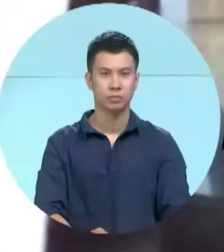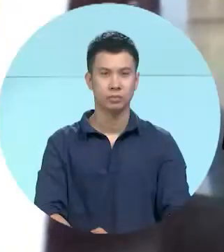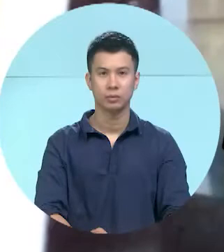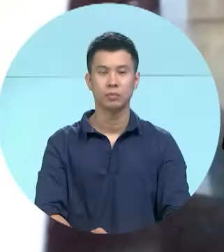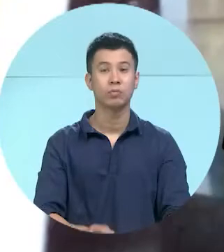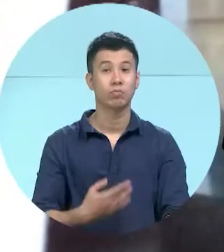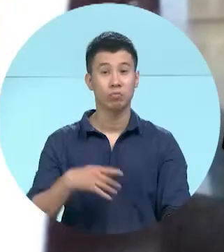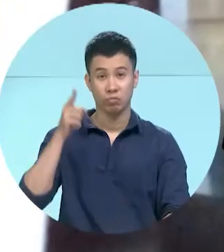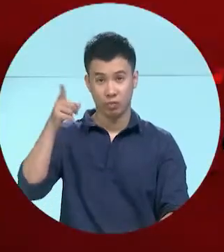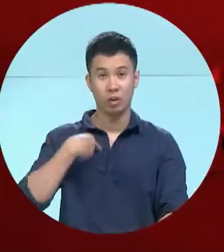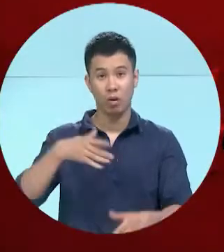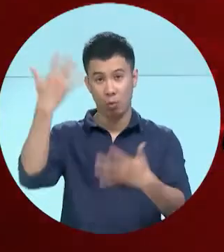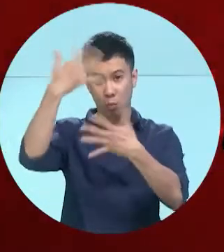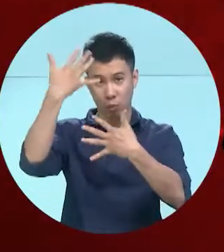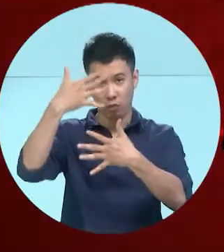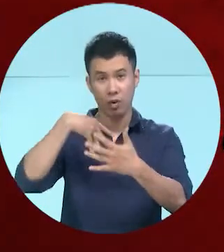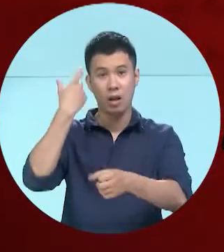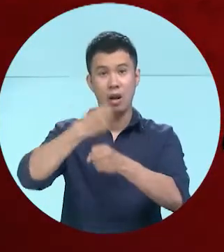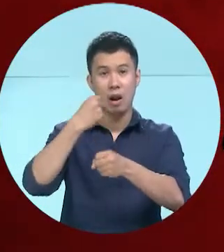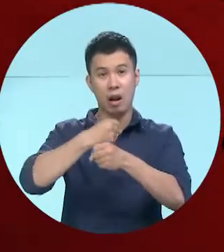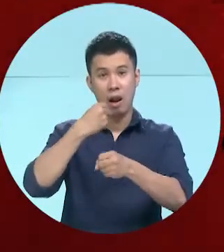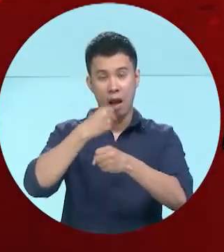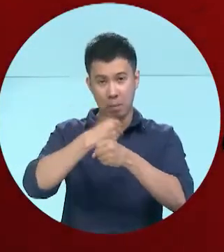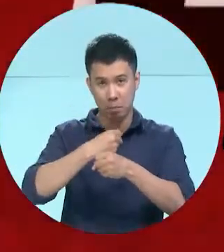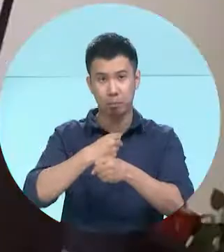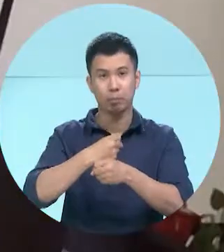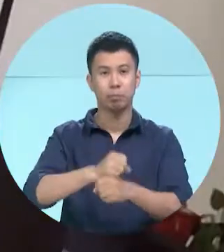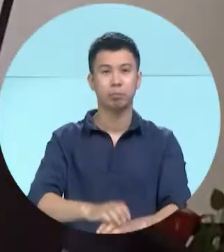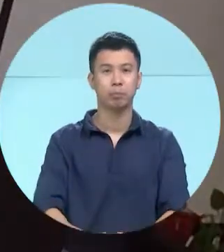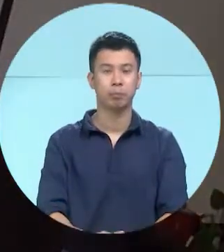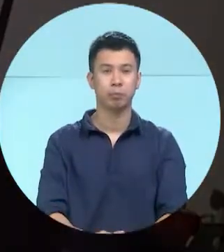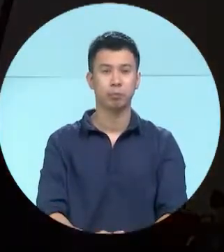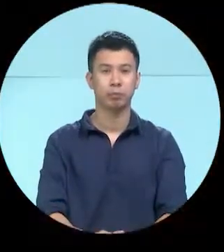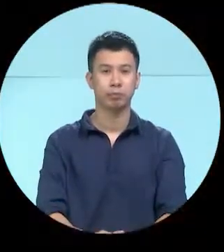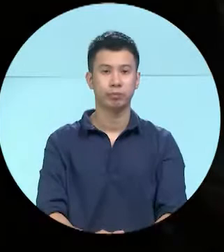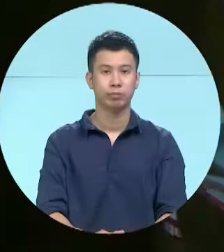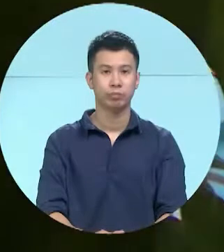Đây là một trong rất nhiều bộ phim Evan đã làm về bản thân và mọi người xung quanh mình.